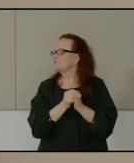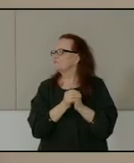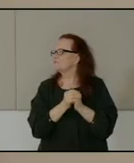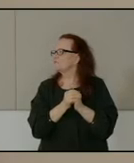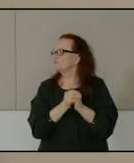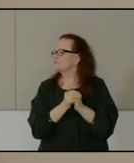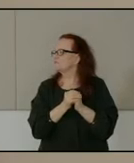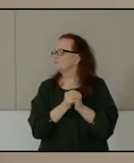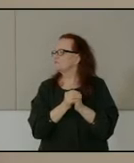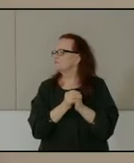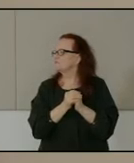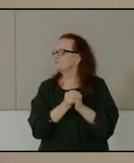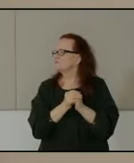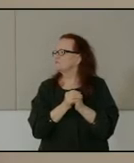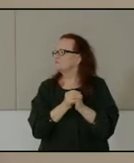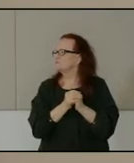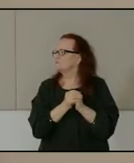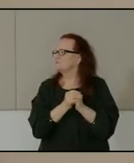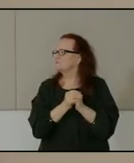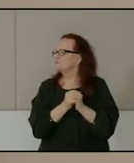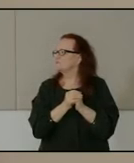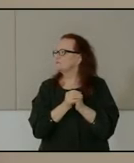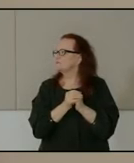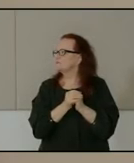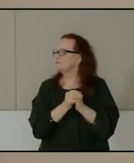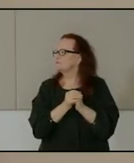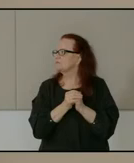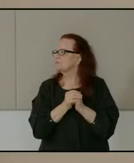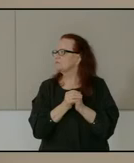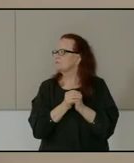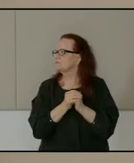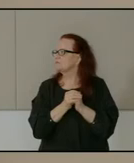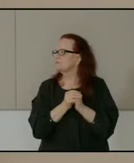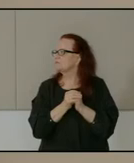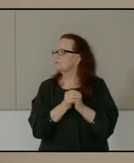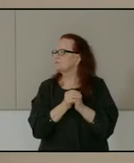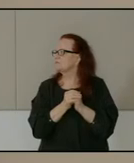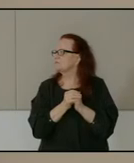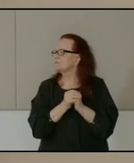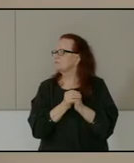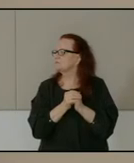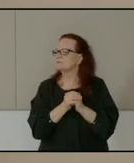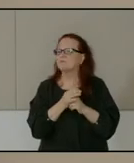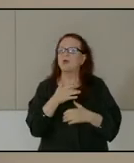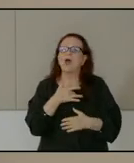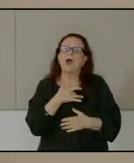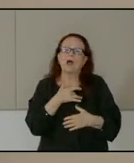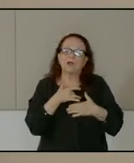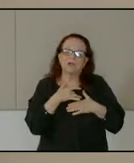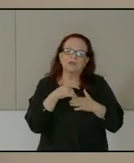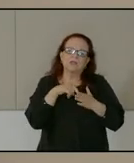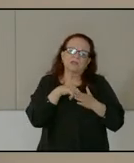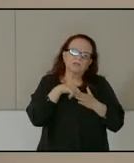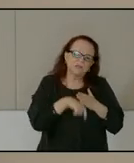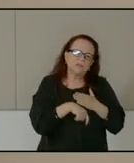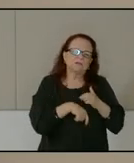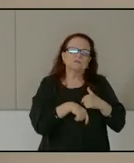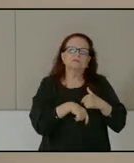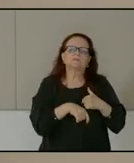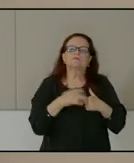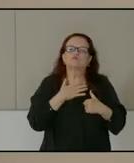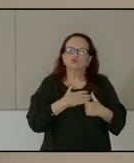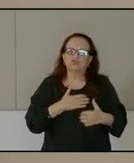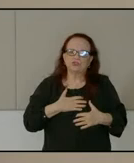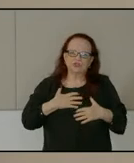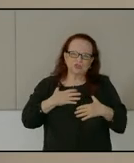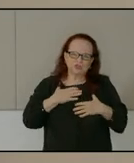đã tìm được một cái sự giúp đỡ rất là quan trọng. Deep in my heart, I deeply appreciate that I did need,